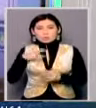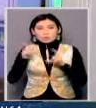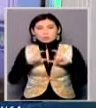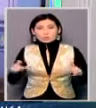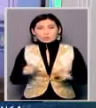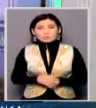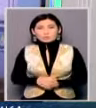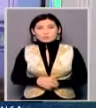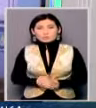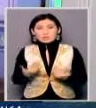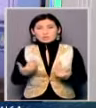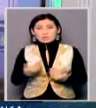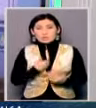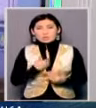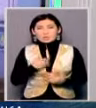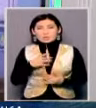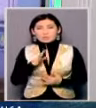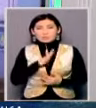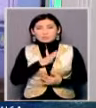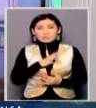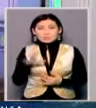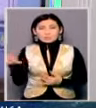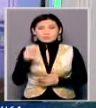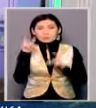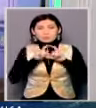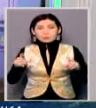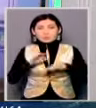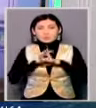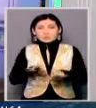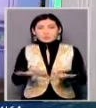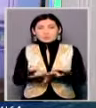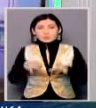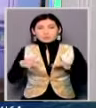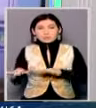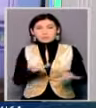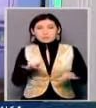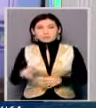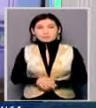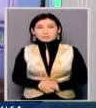школьники. И в дальнейшем хотелось бы, чтобы во всех школах проводились такие мероприятия.